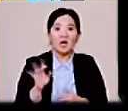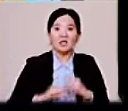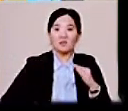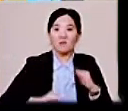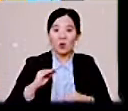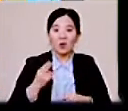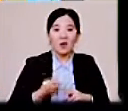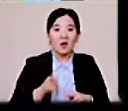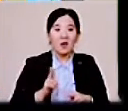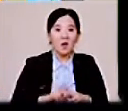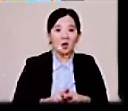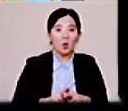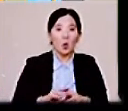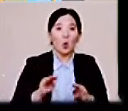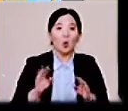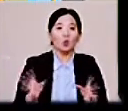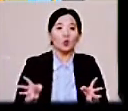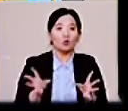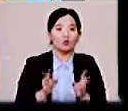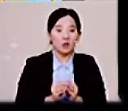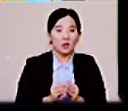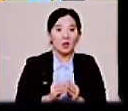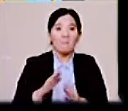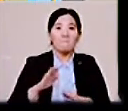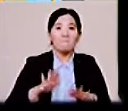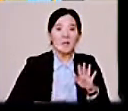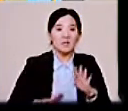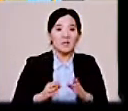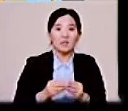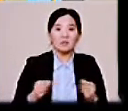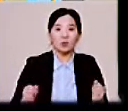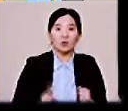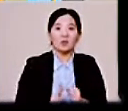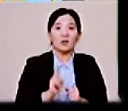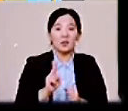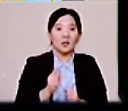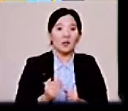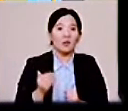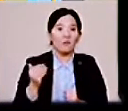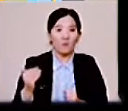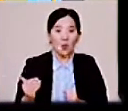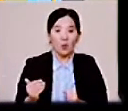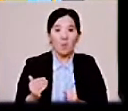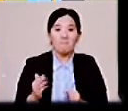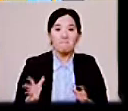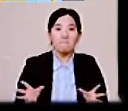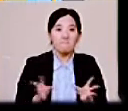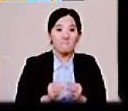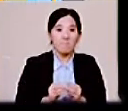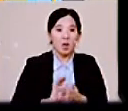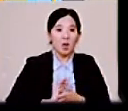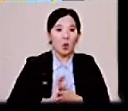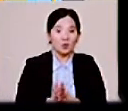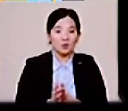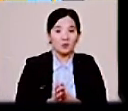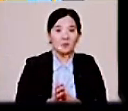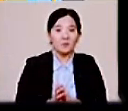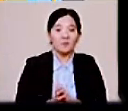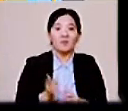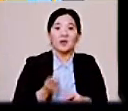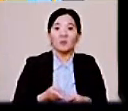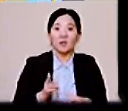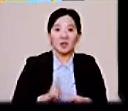это отношение массы раствора к его плотности. При этом,